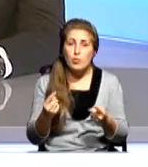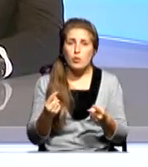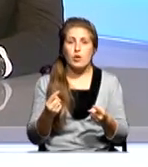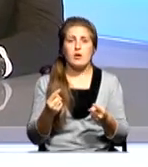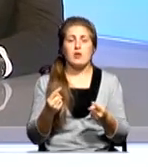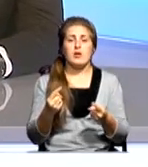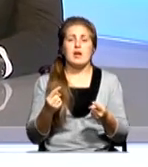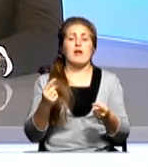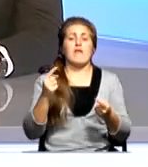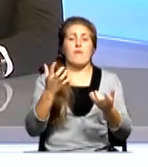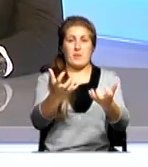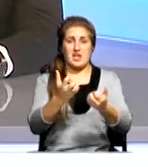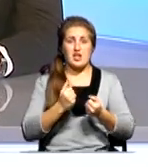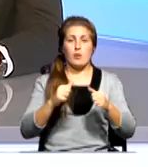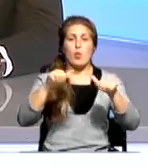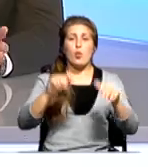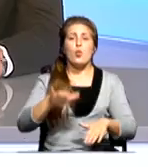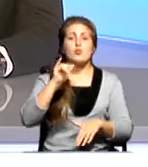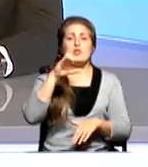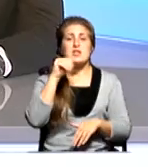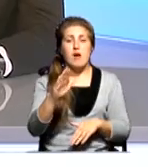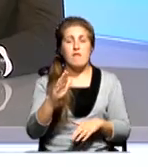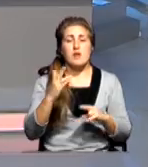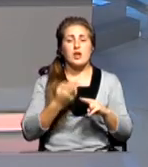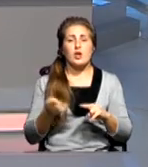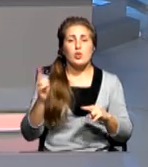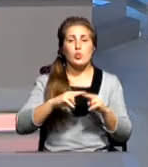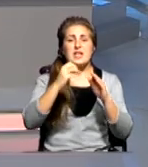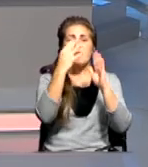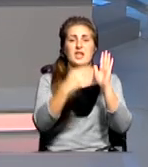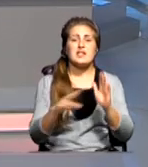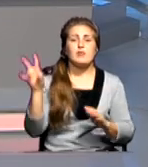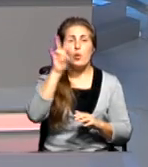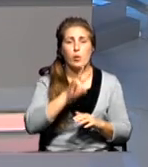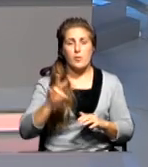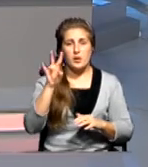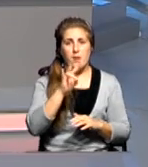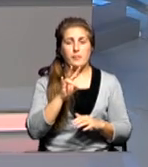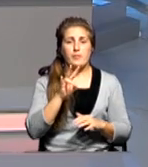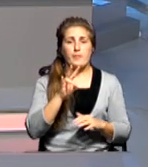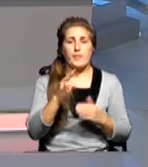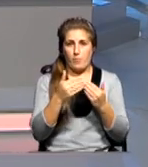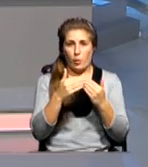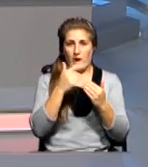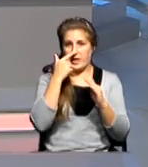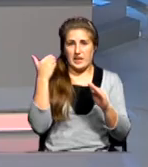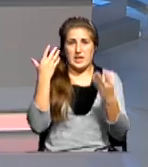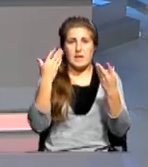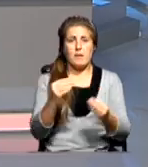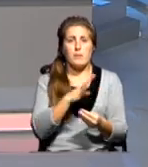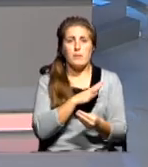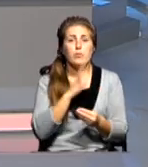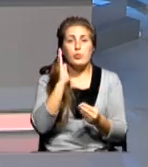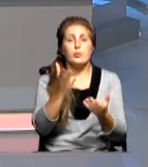в принятом уставе новый устав который 19 ноября вот буквально дня буквально на днях